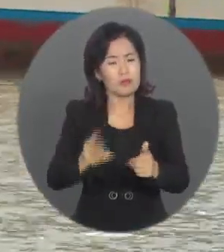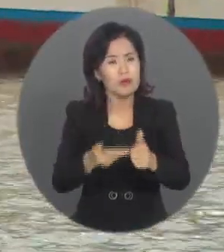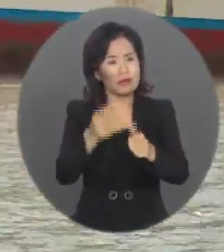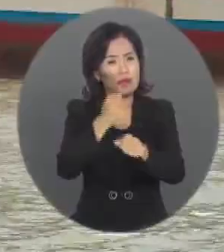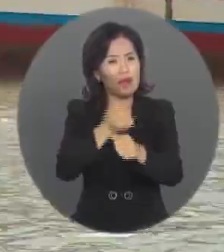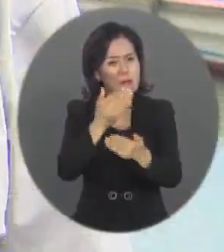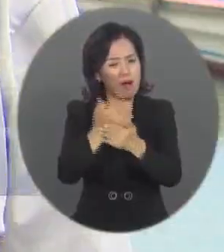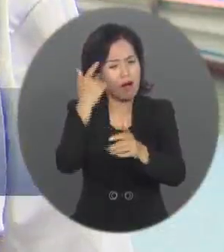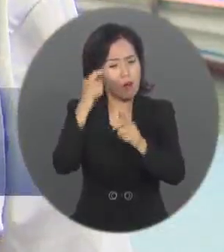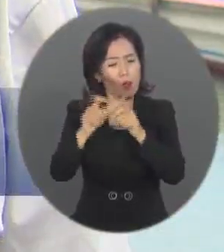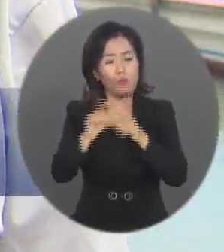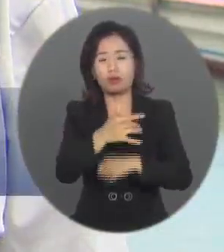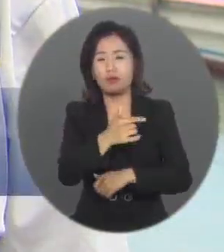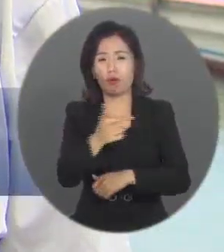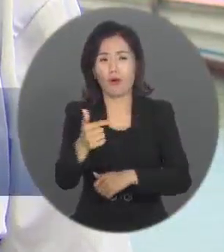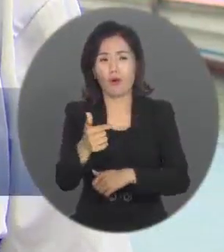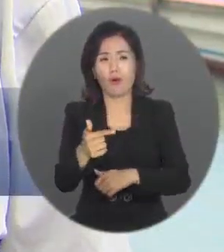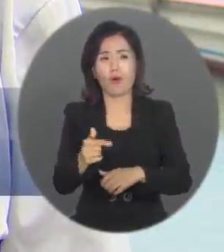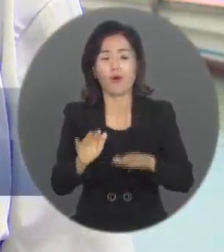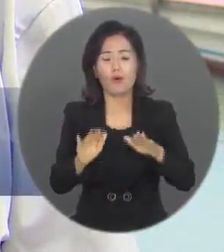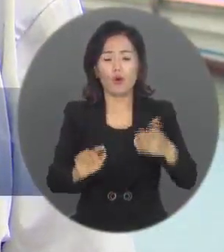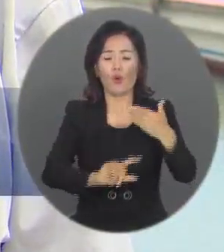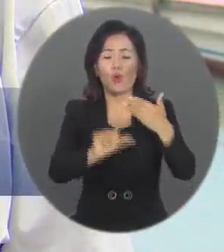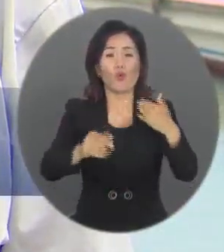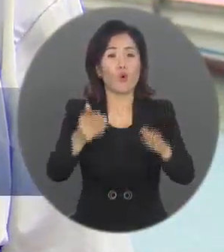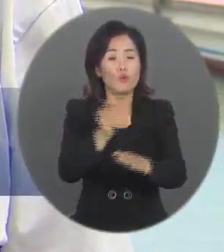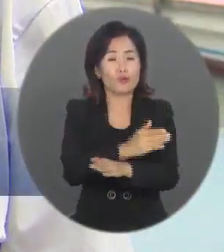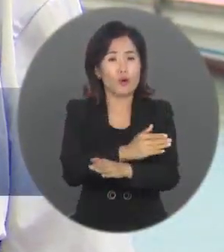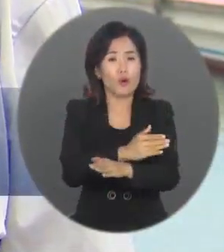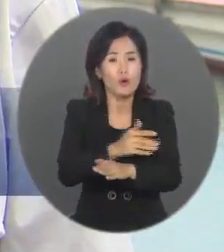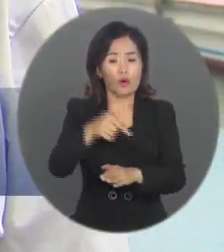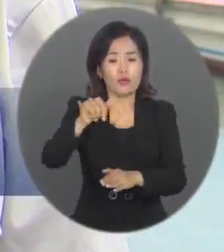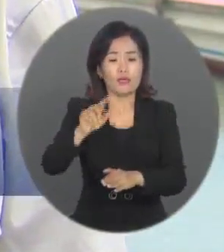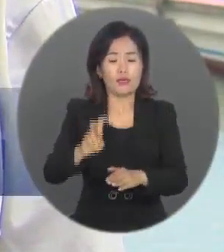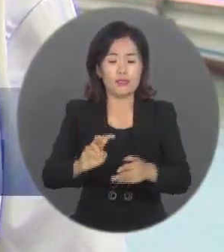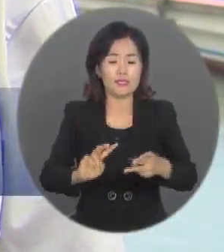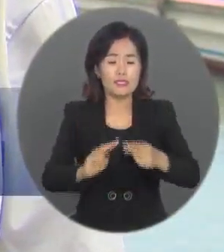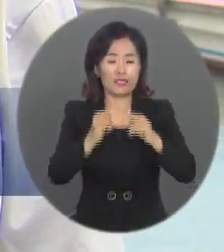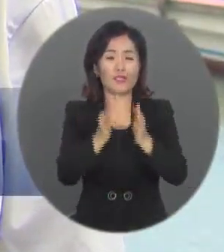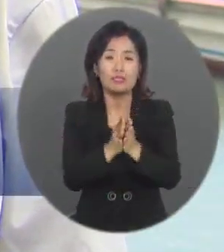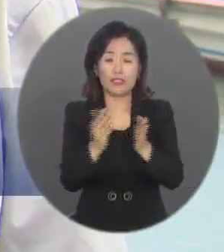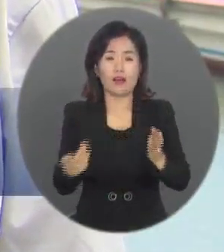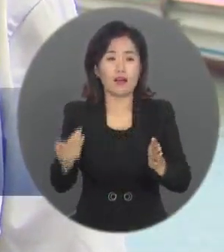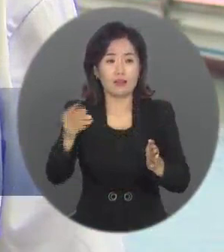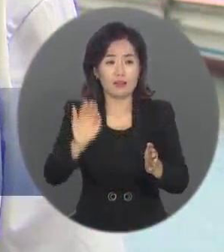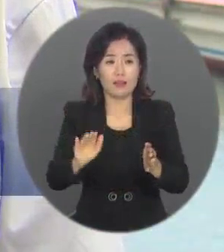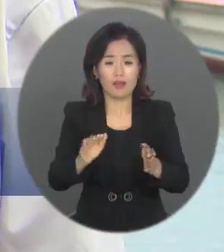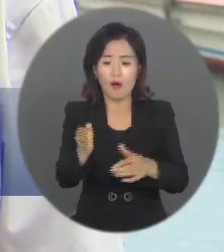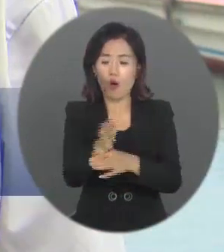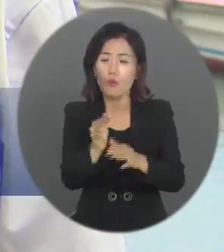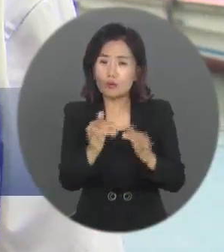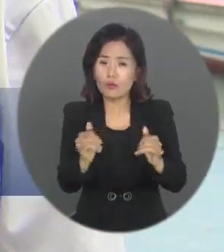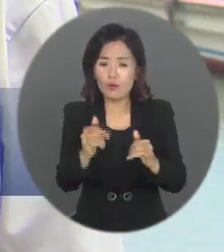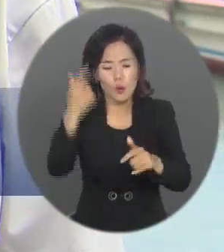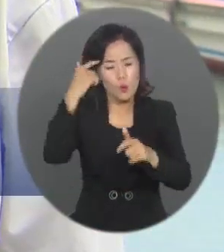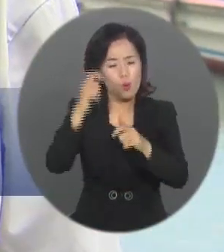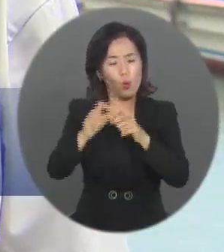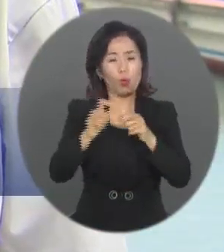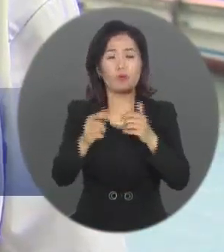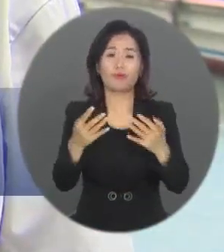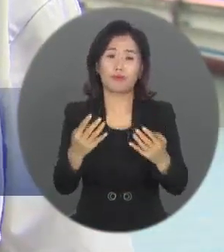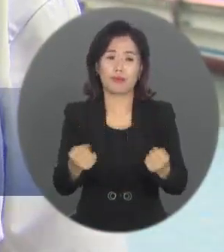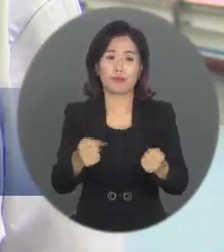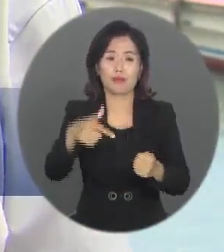빠졌습니다. 그래서 지금 이제 9월부터 저희들 이제 그 시설을 시작하는데 어민들이 진짜 고민에 빠져